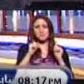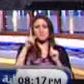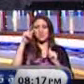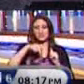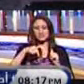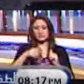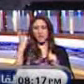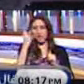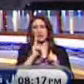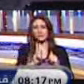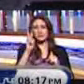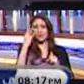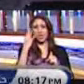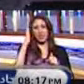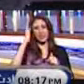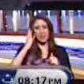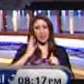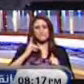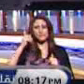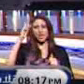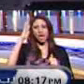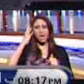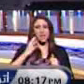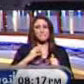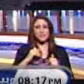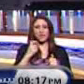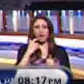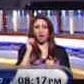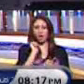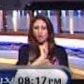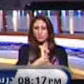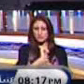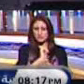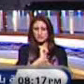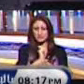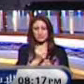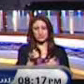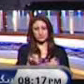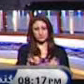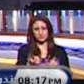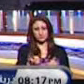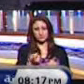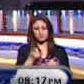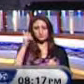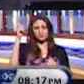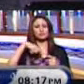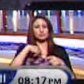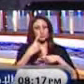ليبيا إيه؟ هو بس في البداية أنا عايز أأكد لحضرتك إن إحنا بنتابع على مدار الساعة أوضاع المصريين في